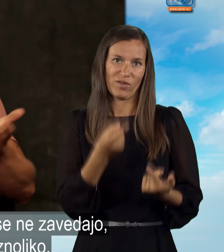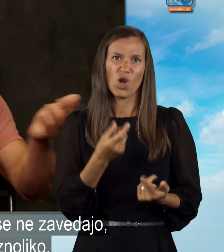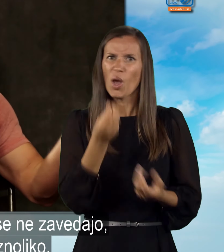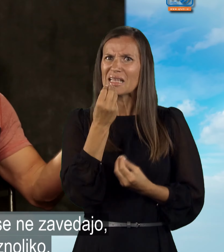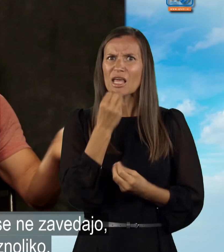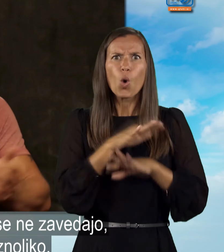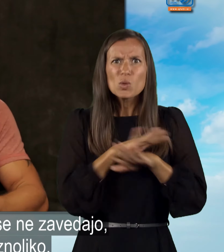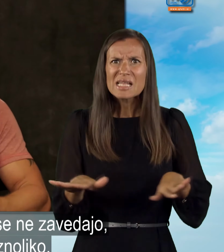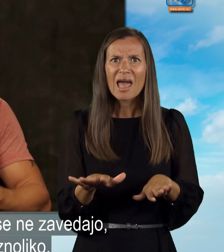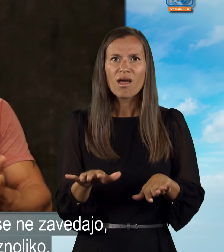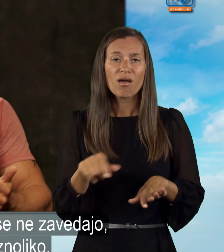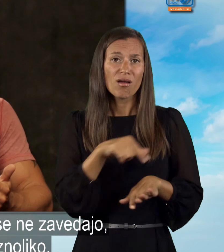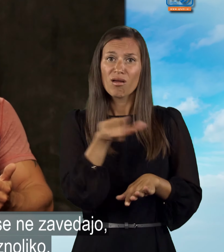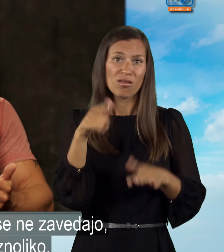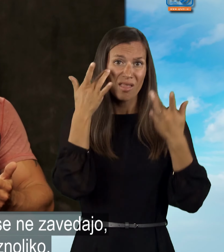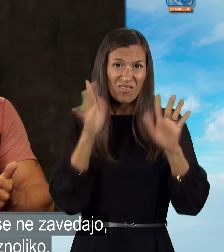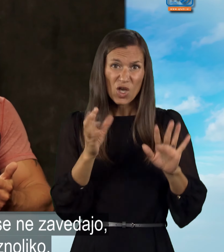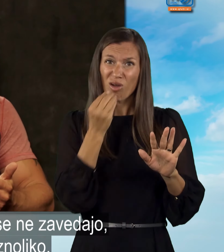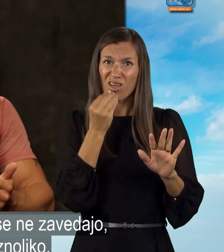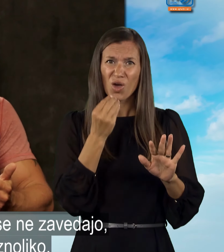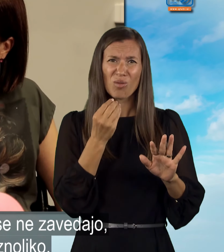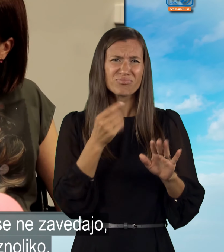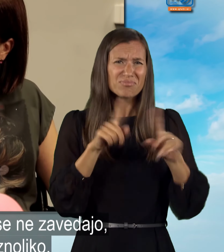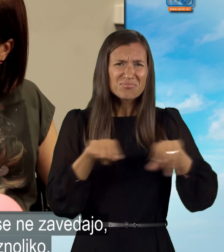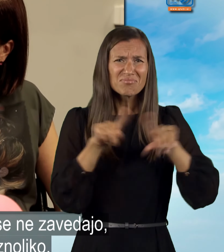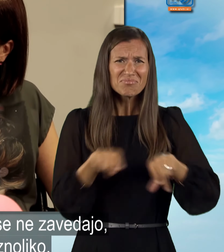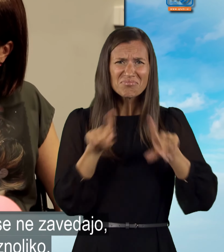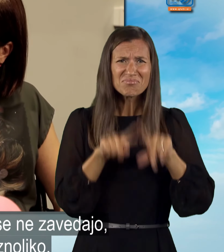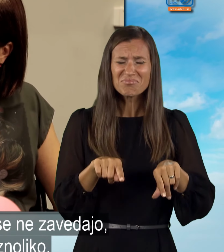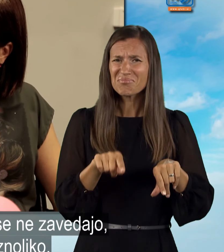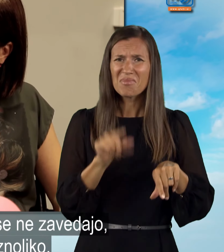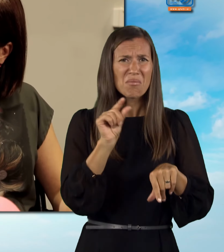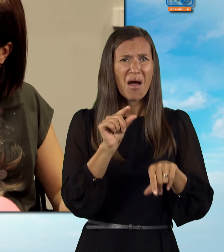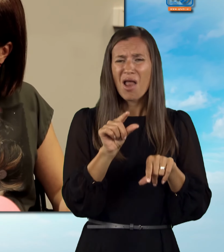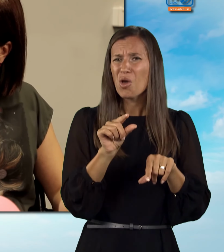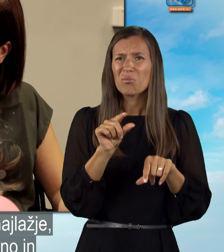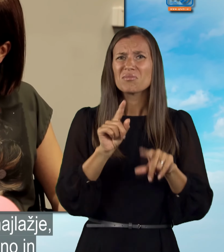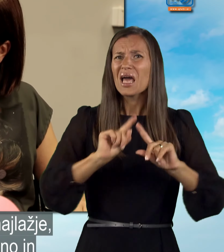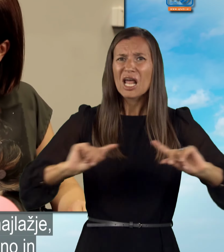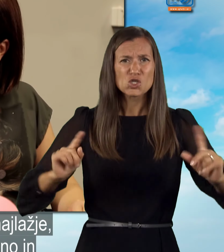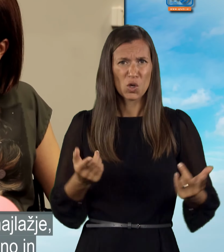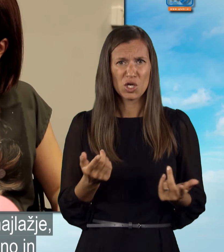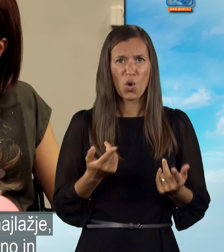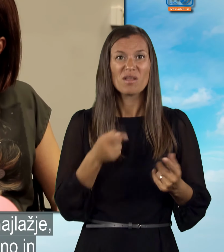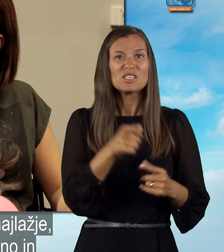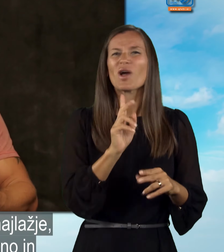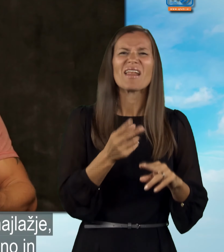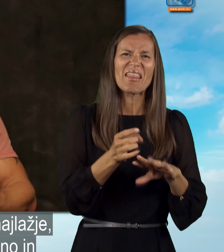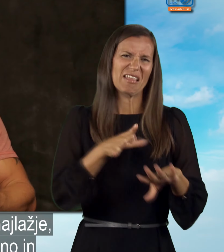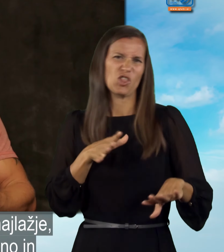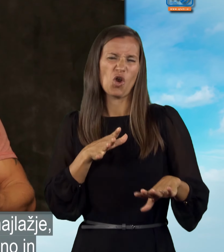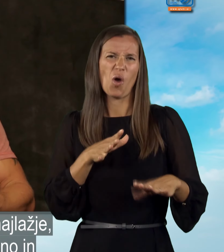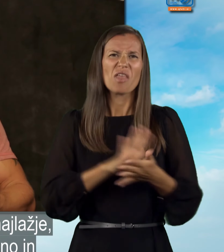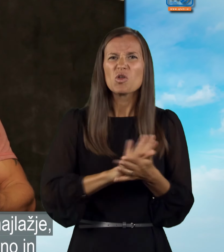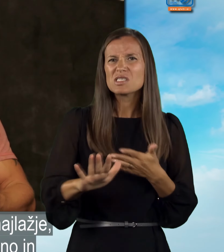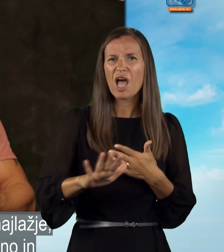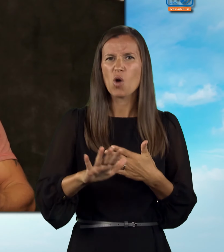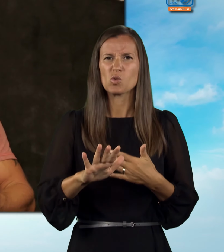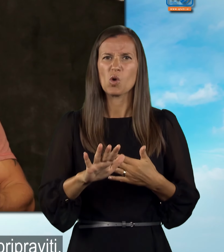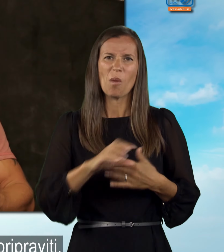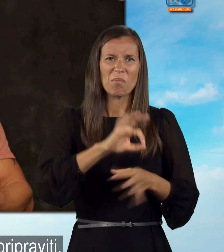povedano jejo vse, se niti ne zavedajo tega, da jejo zelo neraznoliko. Jejo tisto, kar je najlažje, pa najhitreje, pa